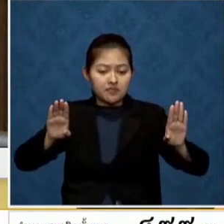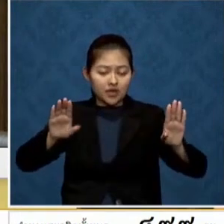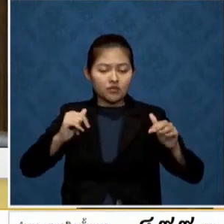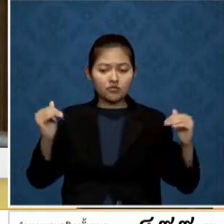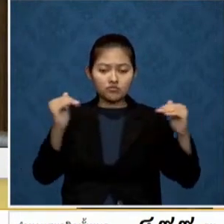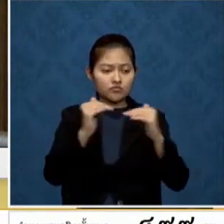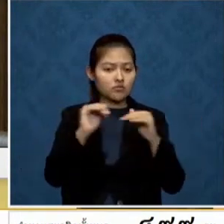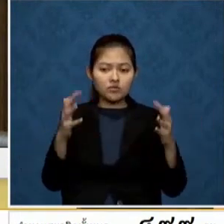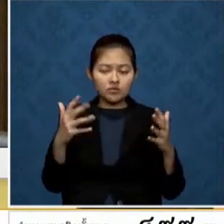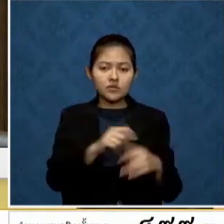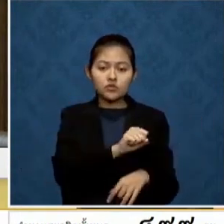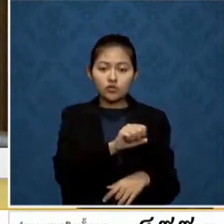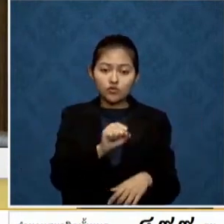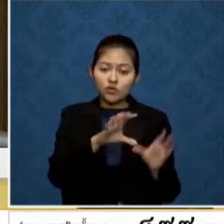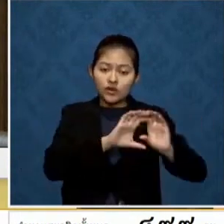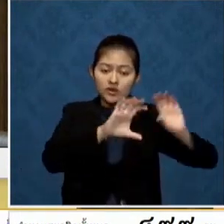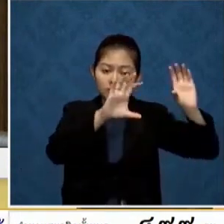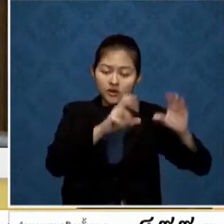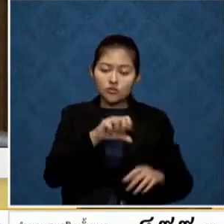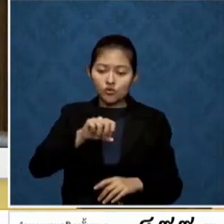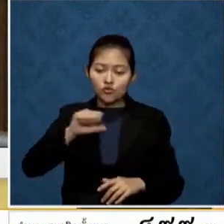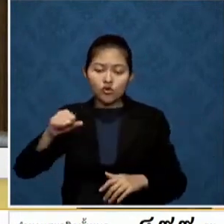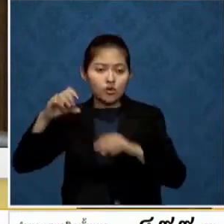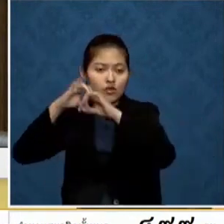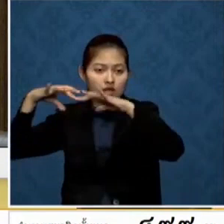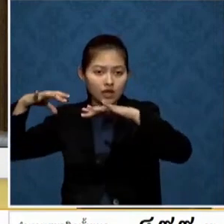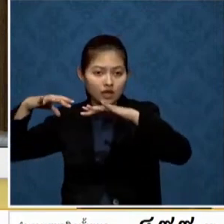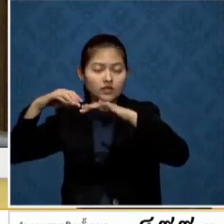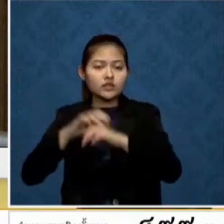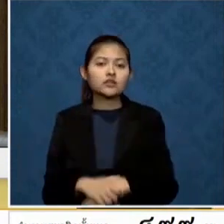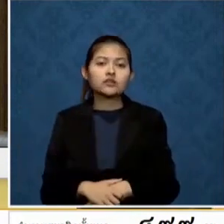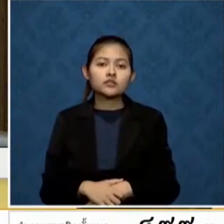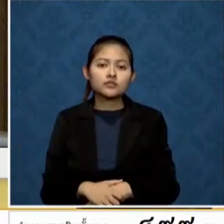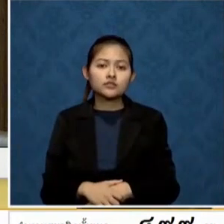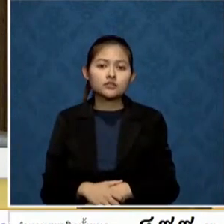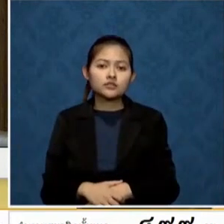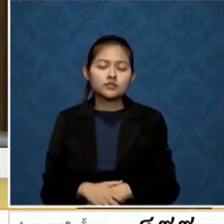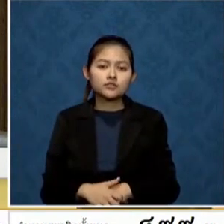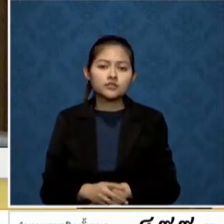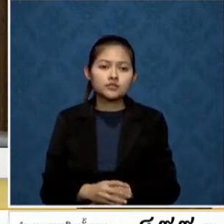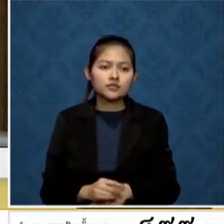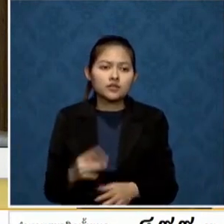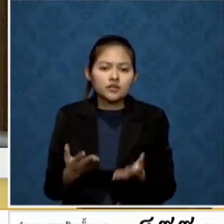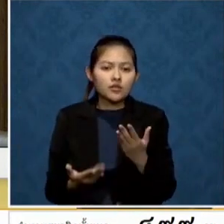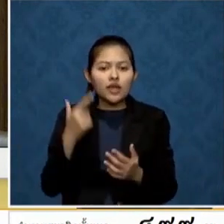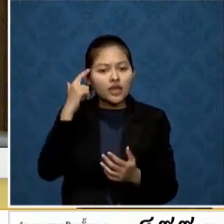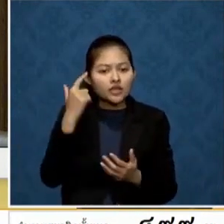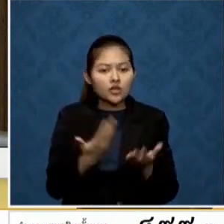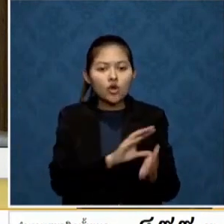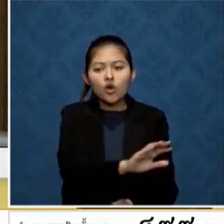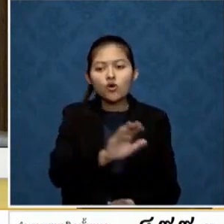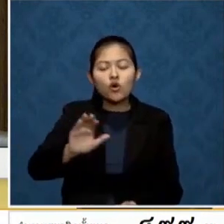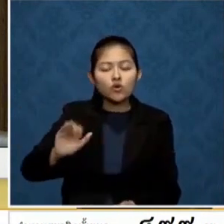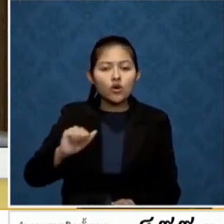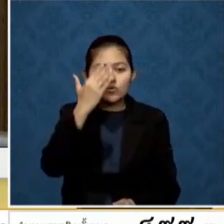กันระหว่างสสซีกรัฐบาลกับสสซีกฝ่ายข่านผมคิดว่ามันขึ้นอยู่กับมุมมองครับว่า